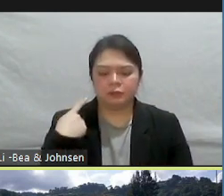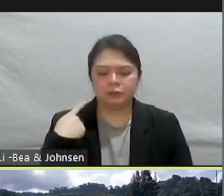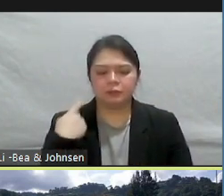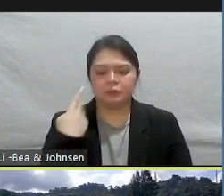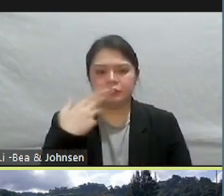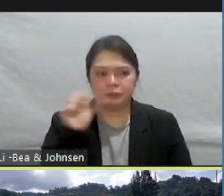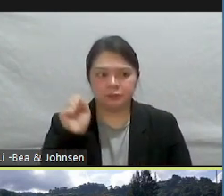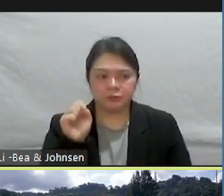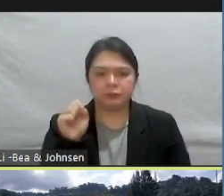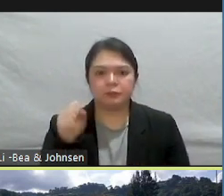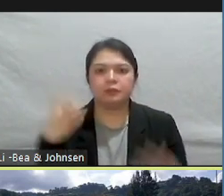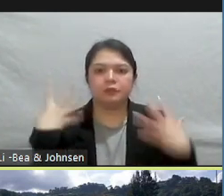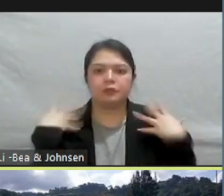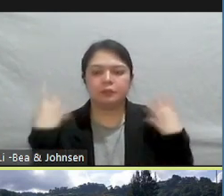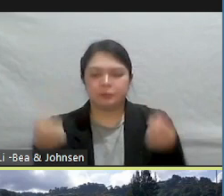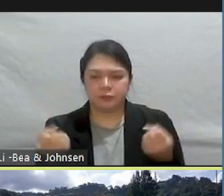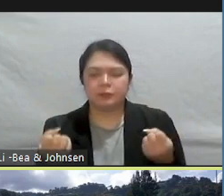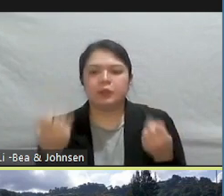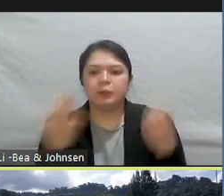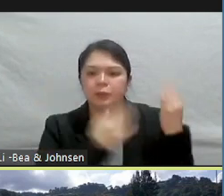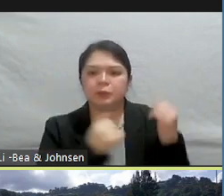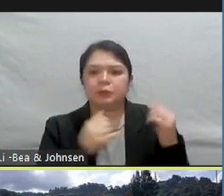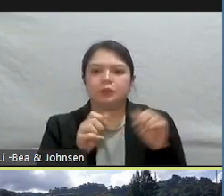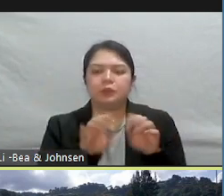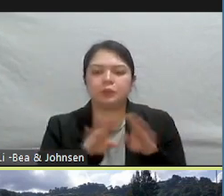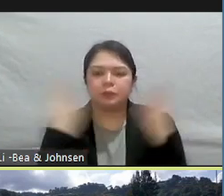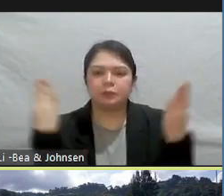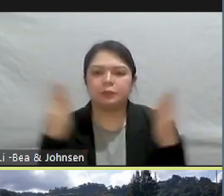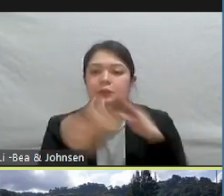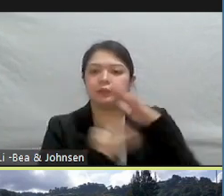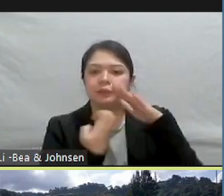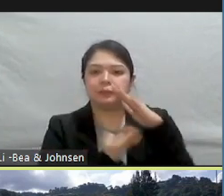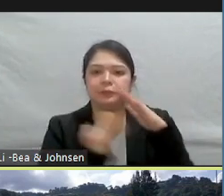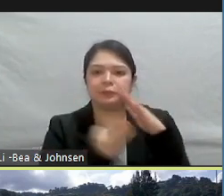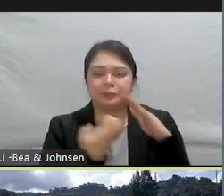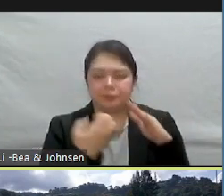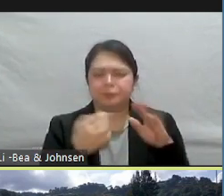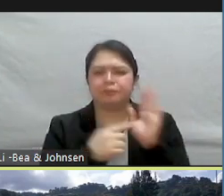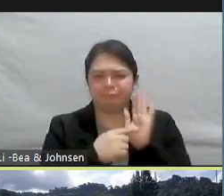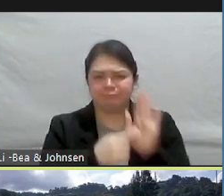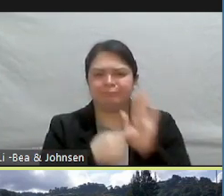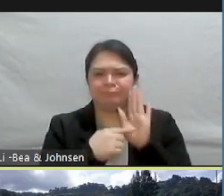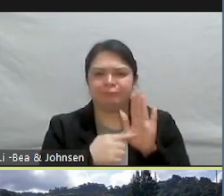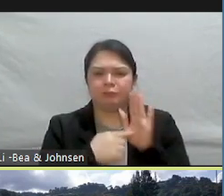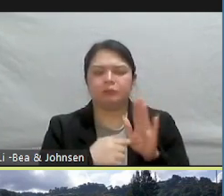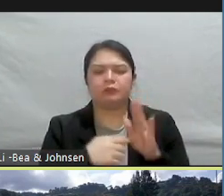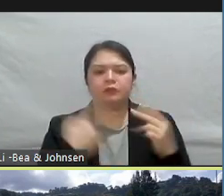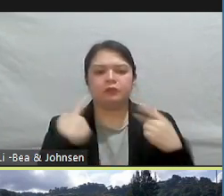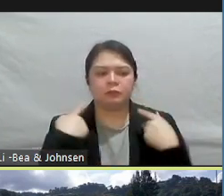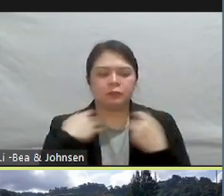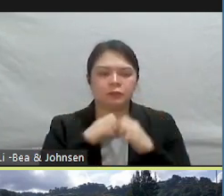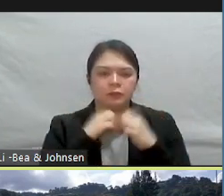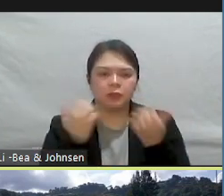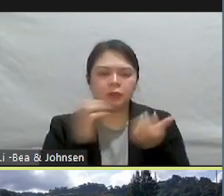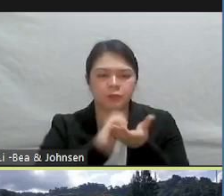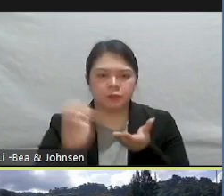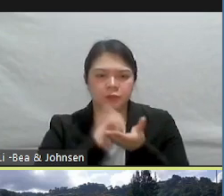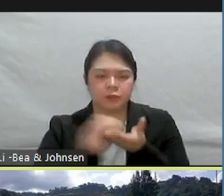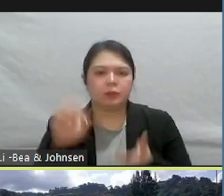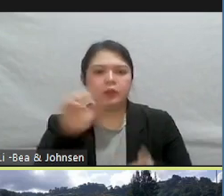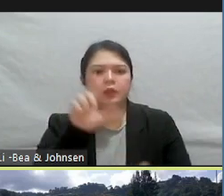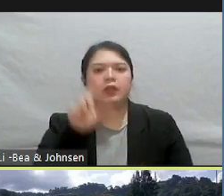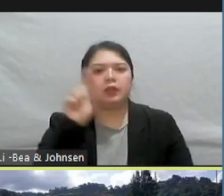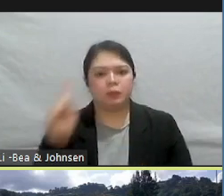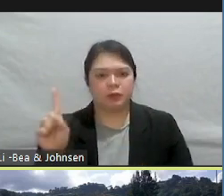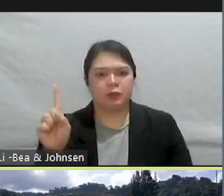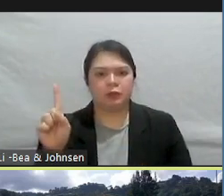lakas ba, yung high school. Sana magkaroon din ng elementary. I think mayroon ng elementary. Ipakita natin kung paano epektibo ang L1 ano, sa